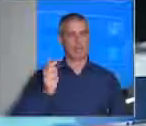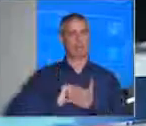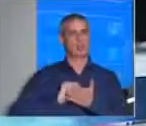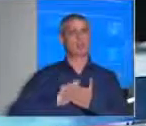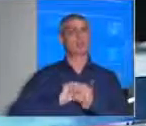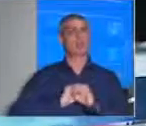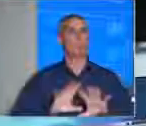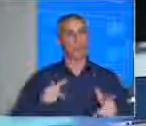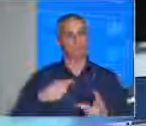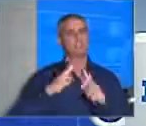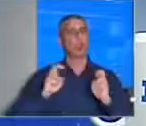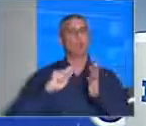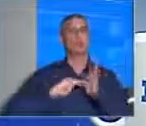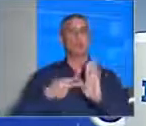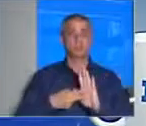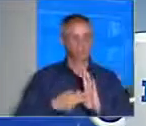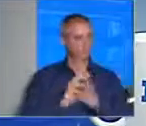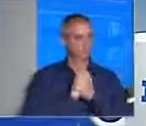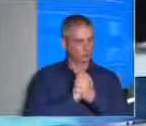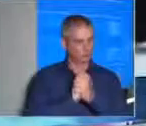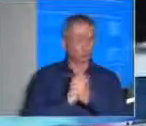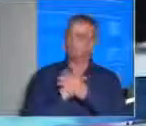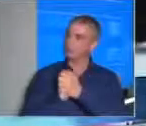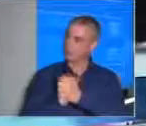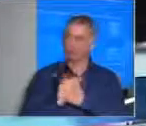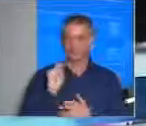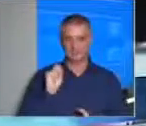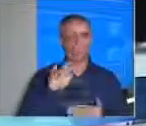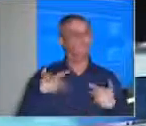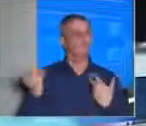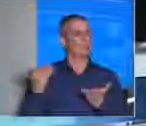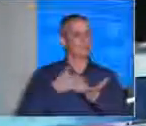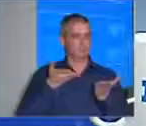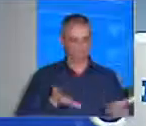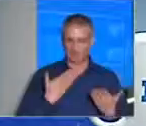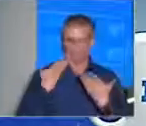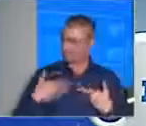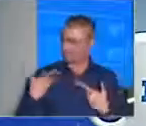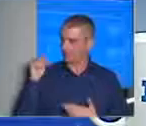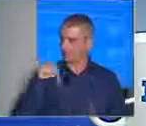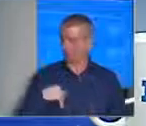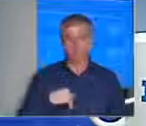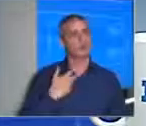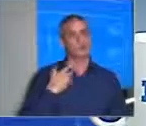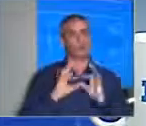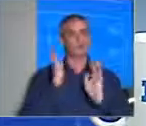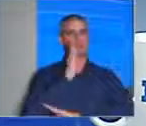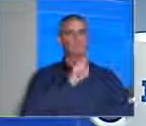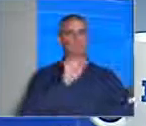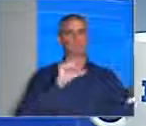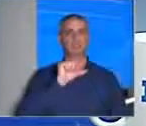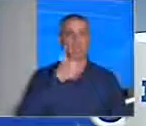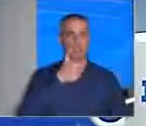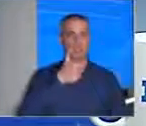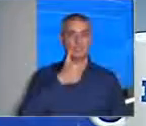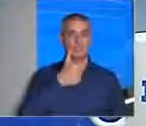עיתונאית, פובליציסטית, חוקרת מדיניות. שלום קרוליין. שלום ניצן. שמח מאוד שאת כאן. אני שמחה להיות פה. כן. אז בואי נעבור ישר